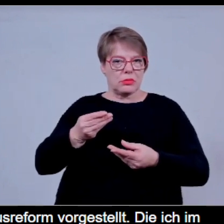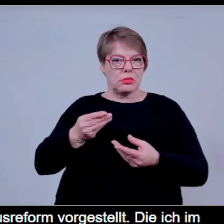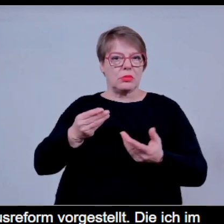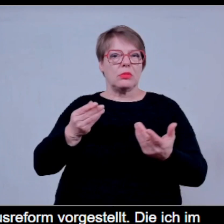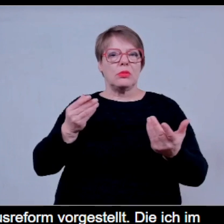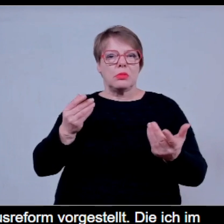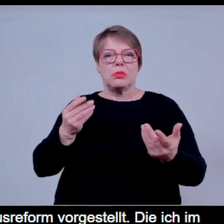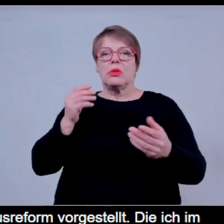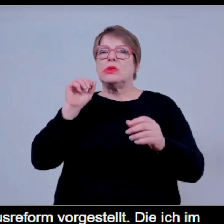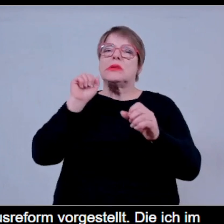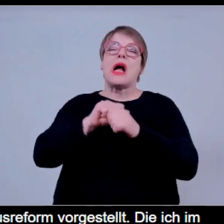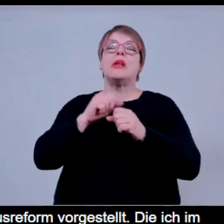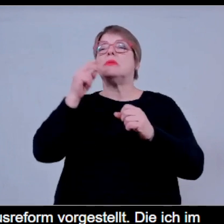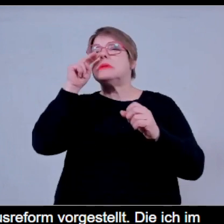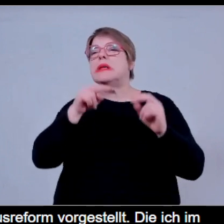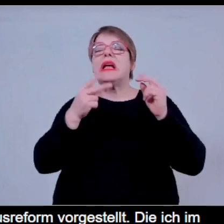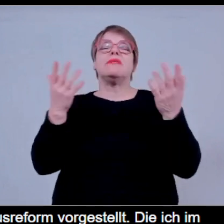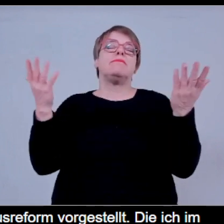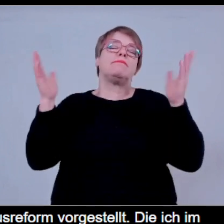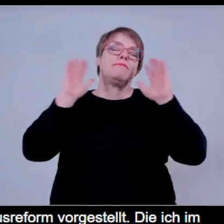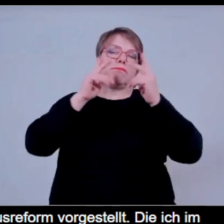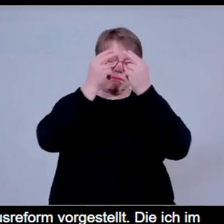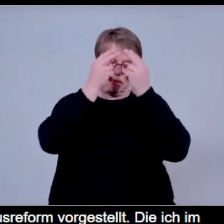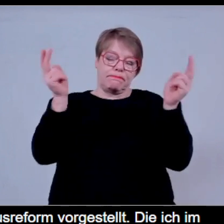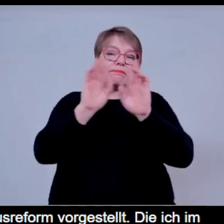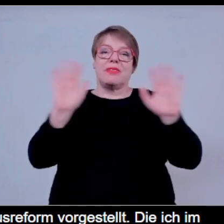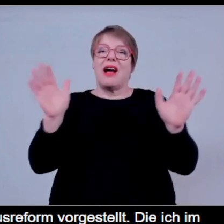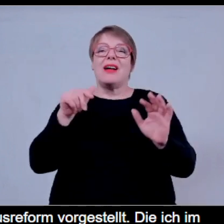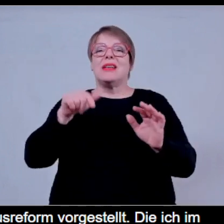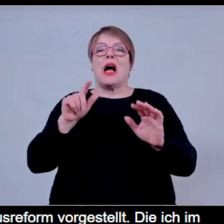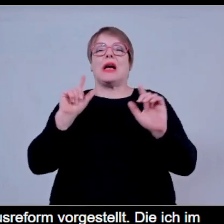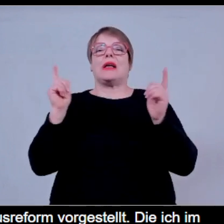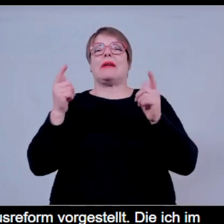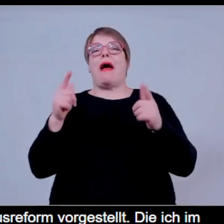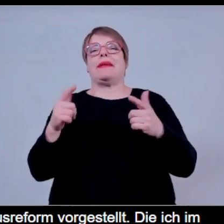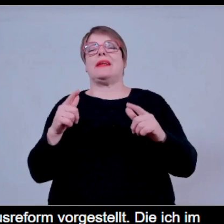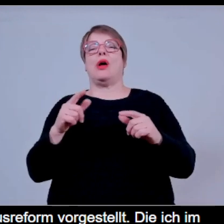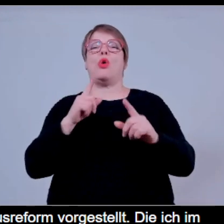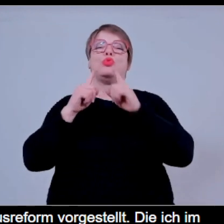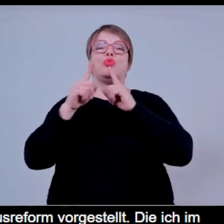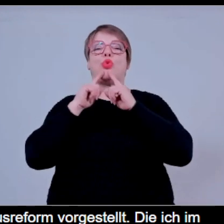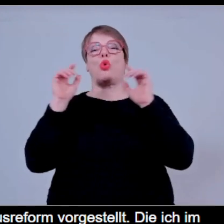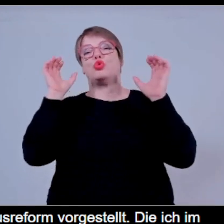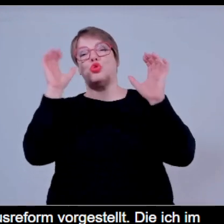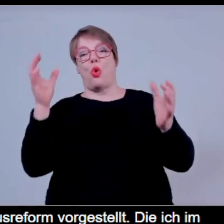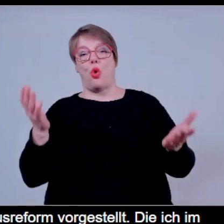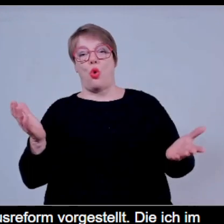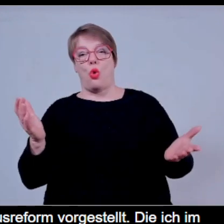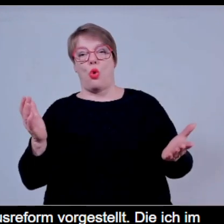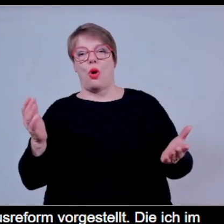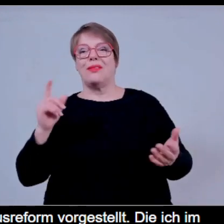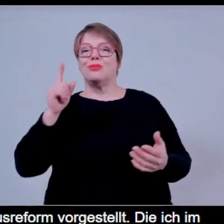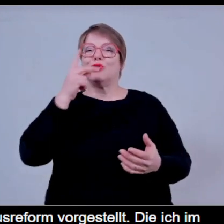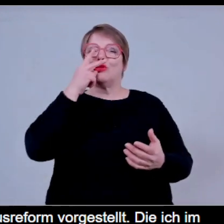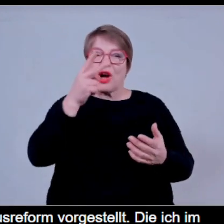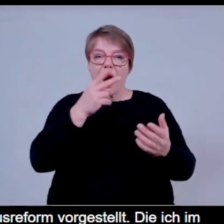wohnortnah im ländlichen Raum stattfinden kann? Natürlich werden wir Veränderungsprozesse haben. Das ist ja klar. Aber die müssen natürlich für die Menschen passen.